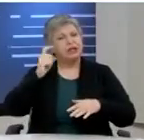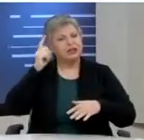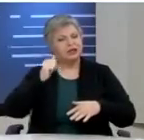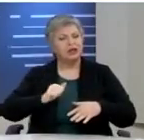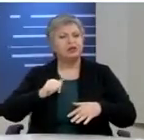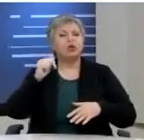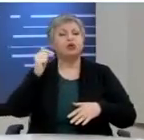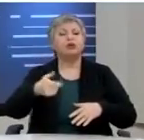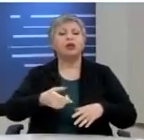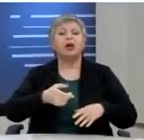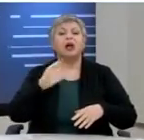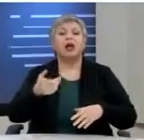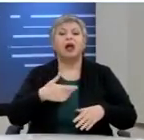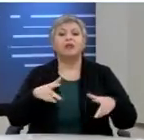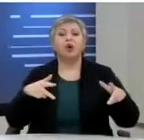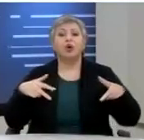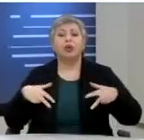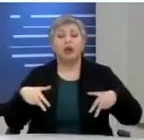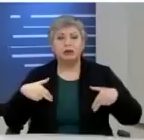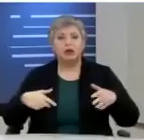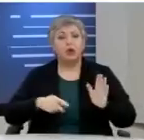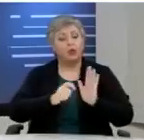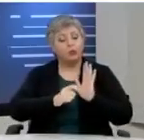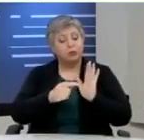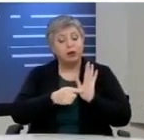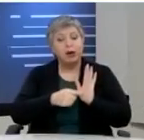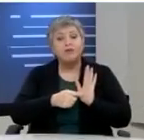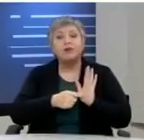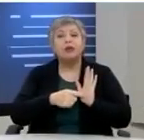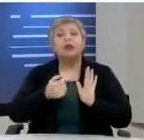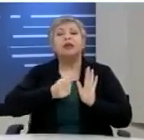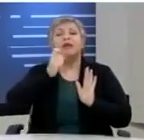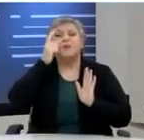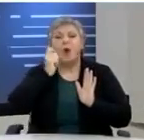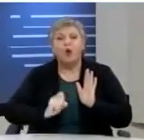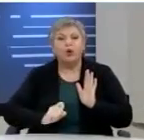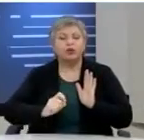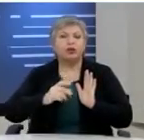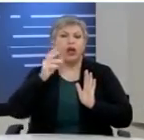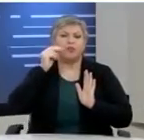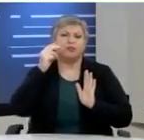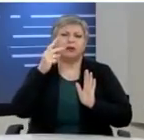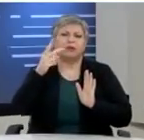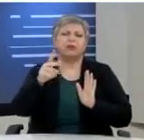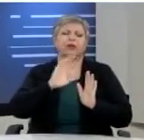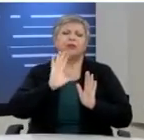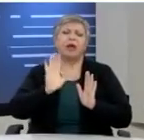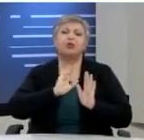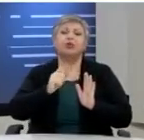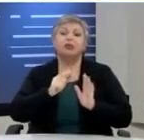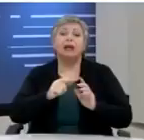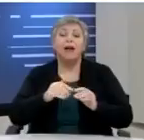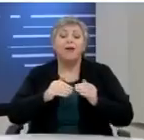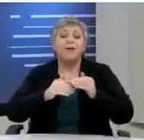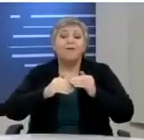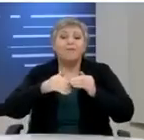συμφωνία λέει ότι τα κρατικά δεν μπορούν να λένε μακεδονικό των γειτόνων μας. Θα λένε Βόρειας Μακεδονίας. Και γι' αυτό είπε ιδιωτικό, ξέρετε τι είπε.